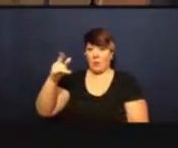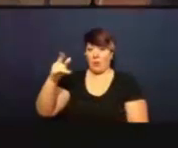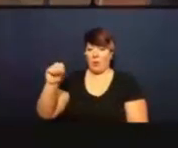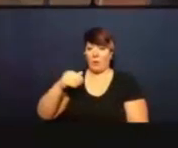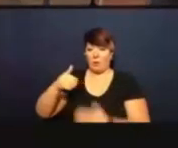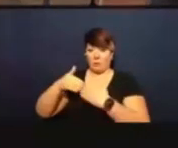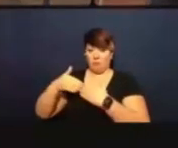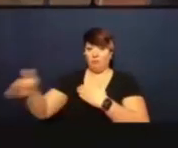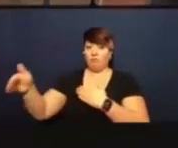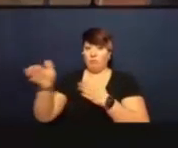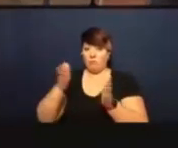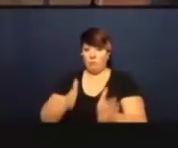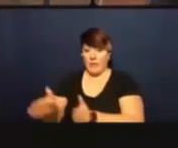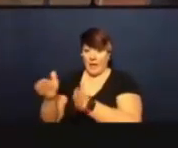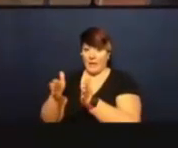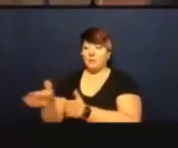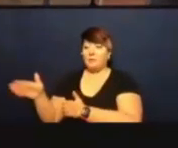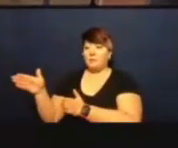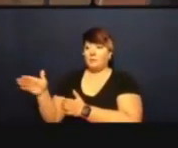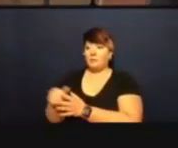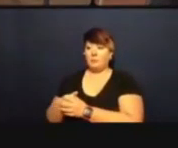iwapo bodi hii itakubaliana na